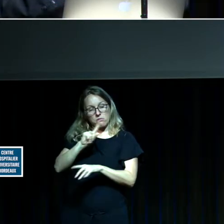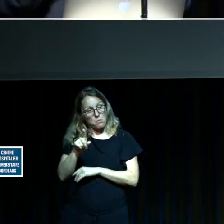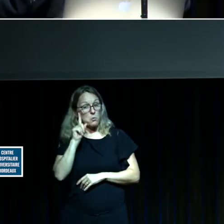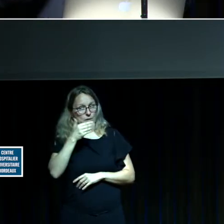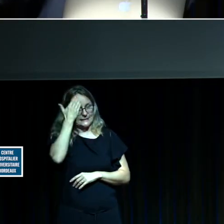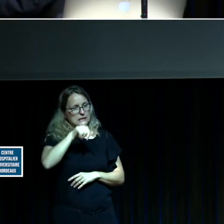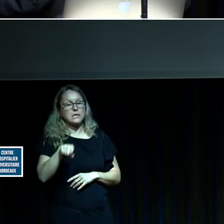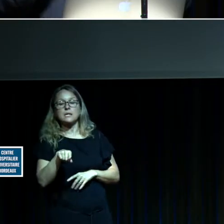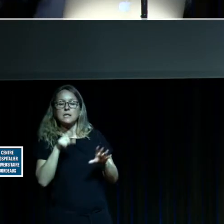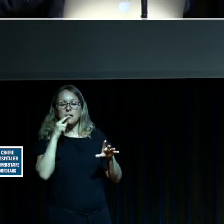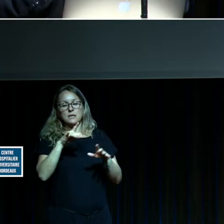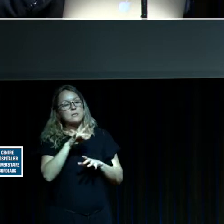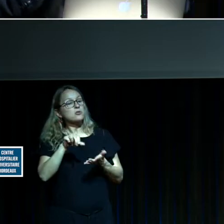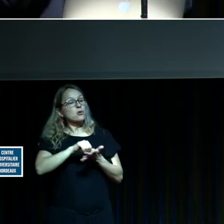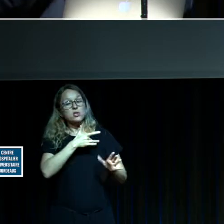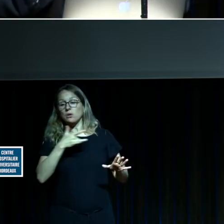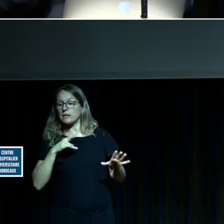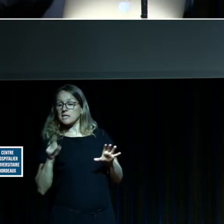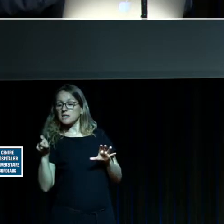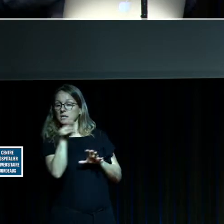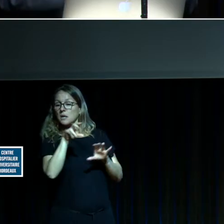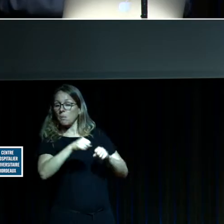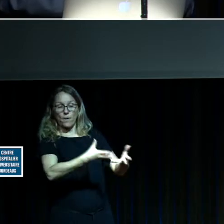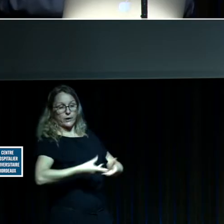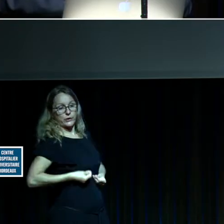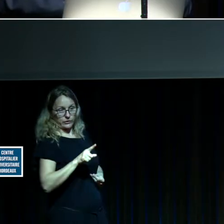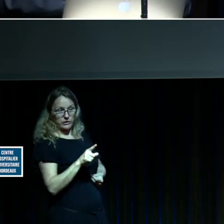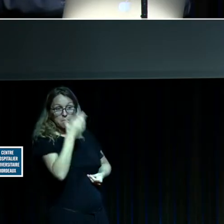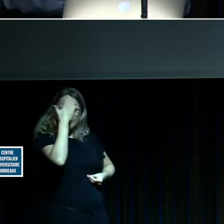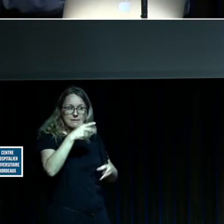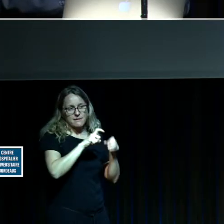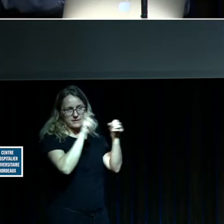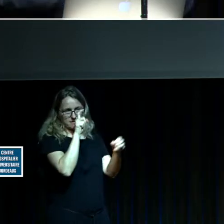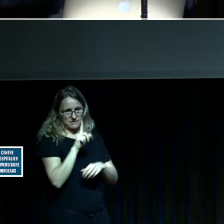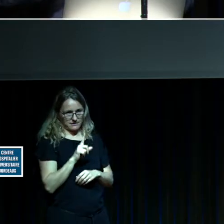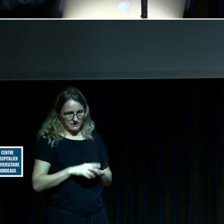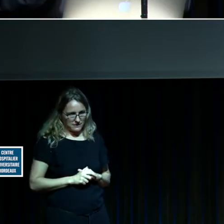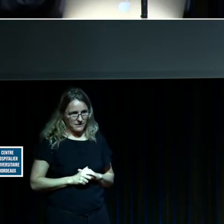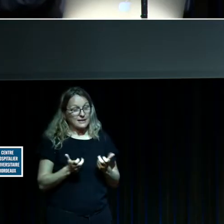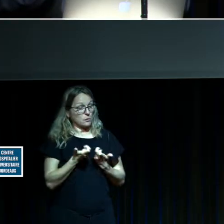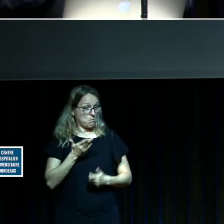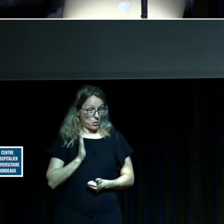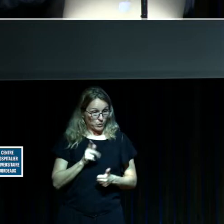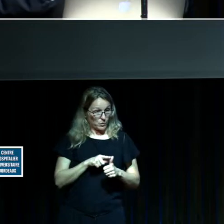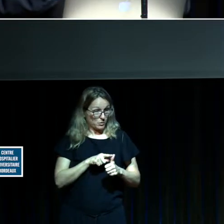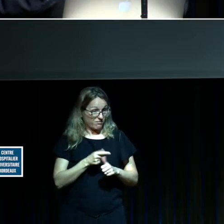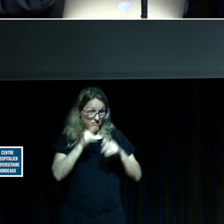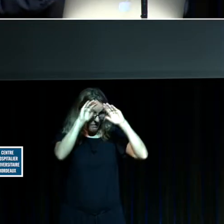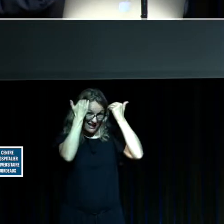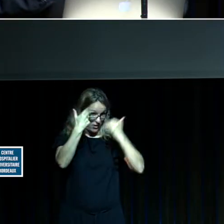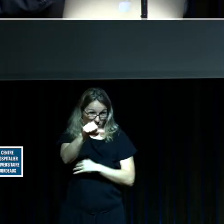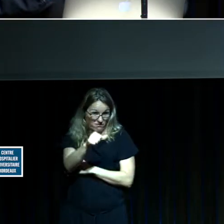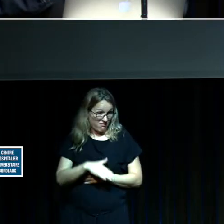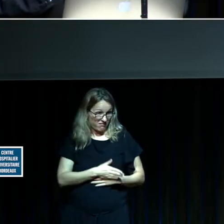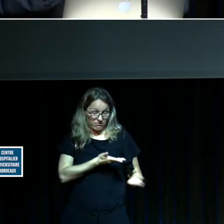quels sont les établissements qui sont capables de s'occuper de quelqu'un qui a fait un accident vasculaire cérébral. Sur Bordeaux, il n'y a que Pellegrin qui s'occupe de